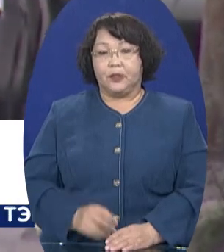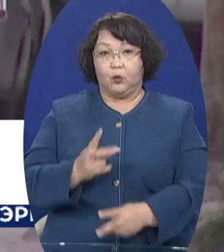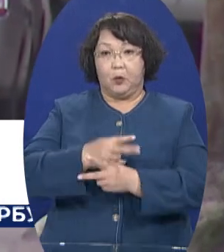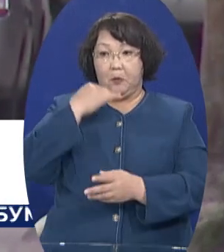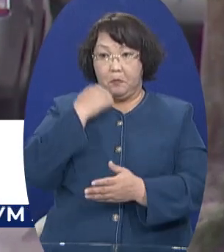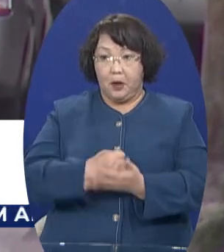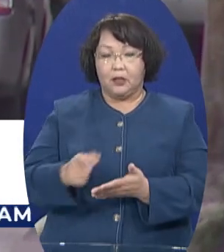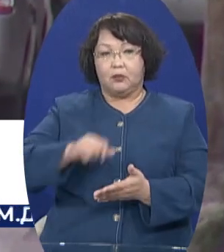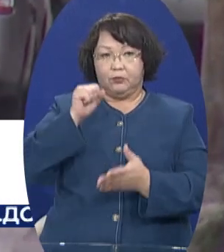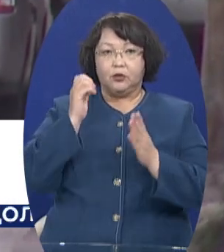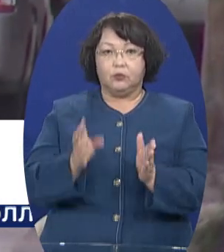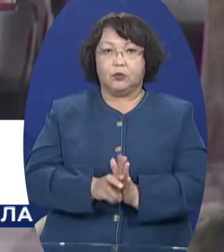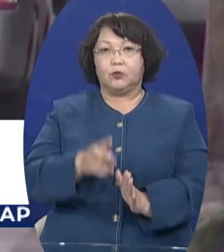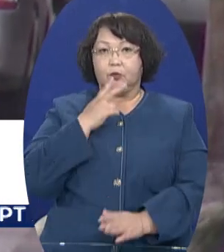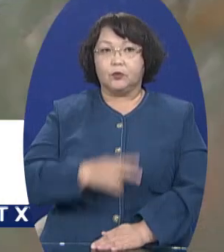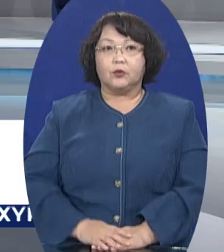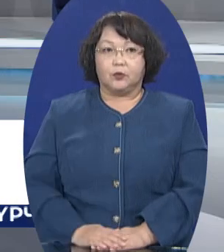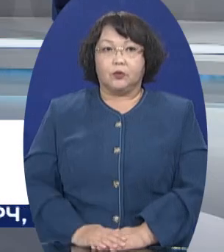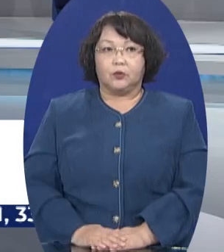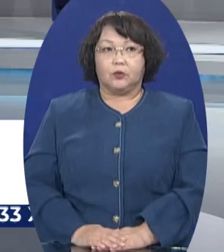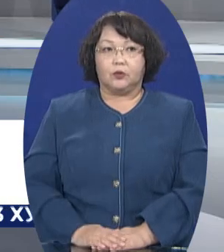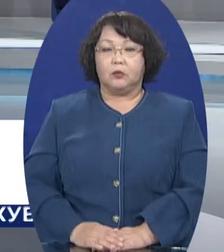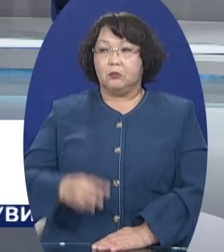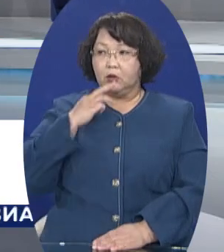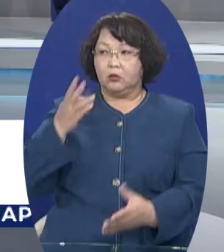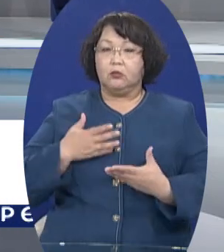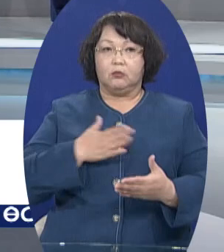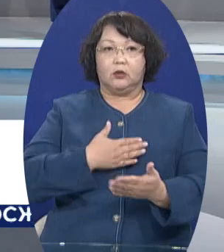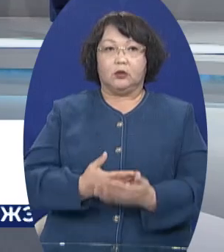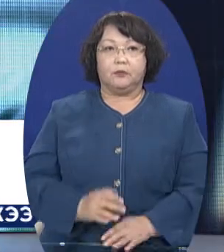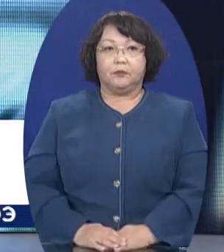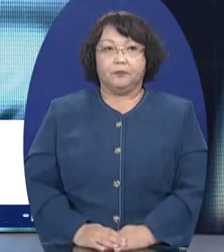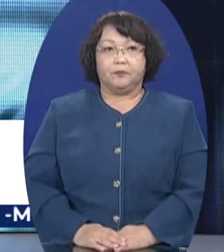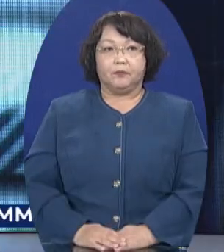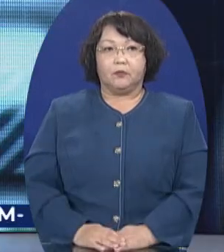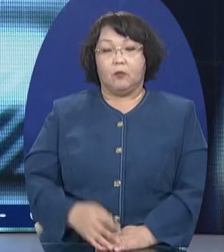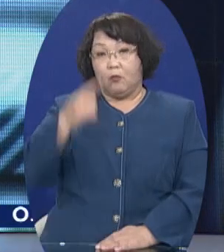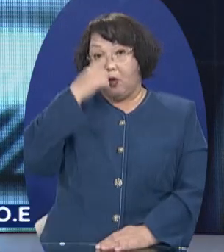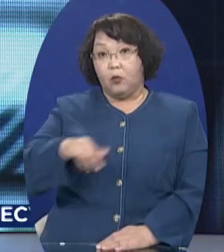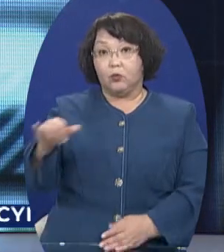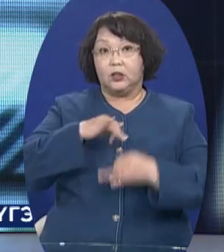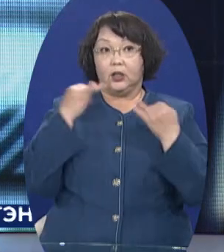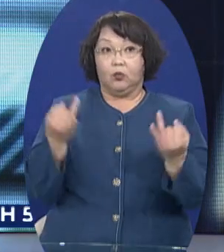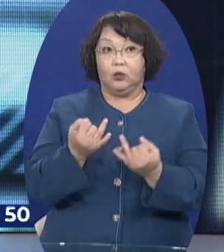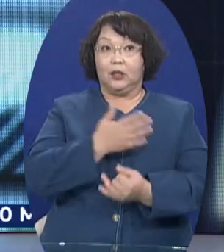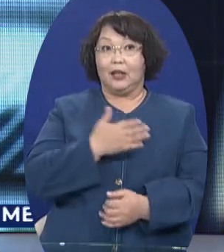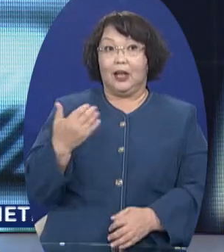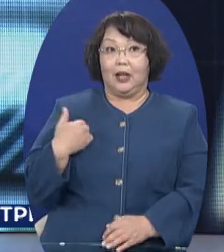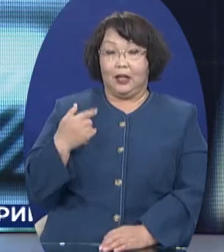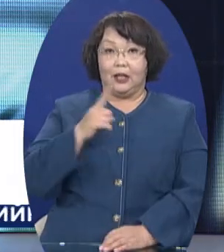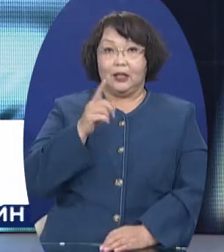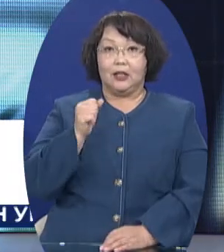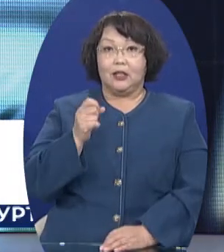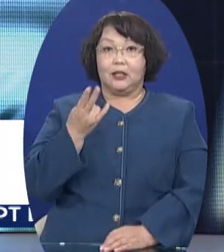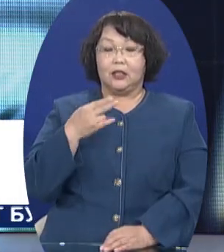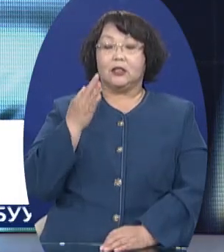бас энэ асуудлыг шийдэгдэх боломжтой гэж үзэж байгаа юм аа. За мэдээлэл өгсөнд баярлалаа Жамблаа. Баярлалаа. Монгол Улсын Их Хурлын дарга Зандан шатар өнөөдөр Баян-Онгор